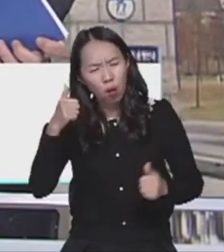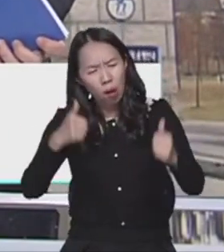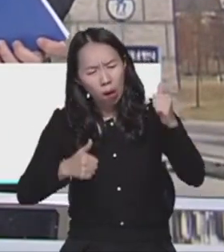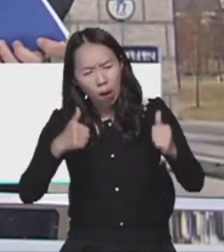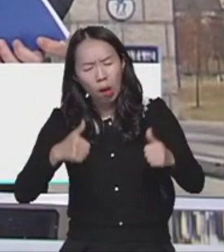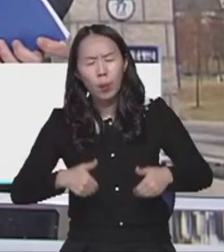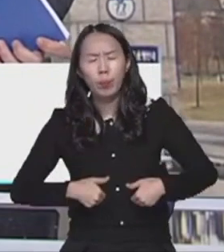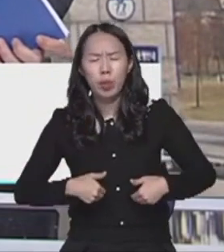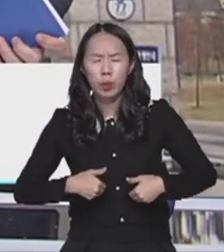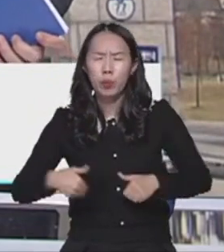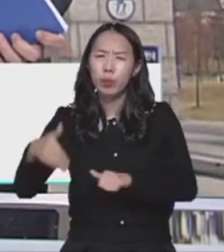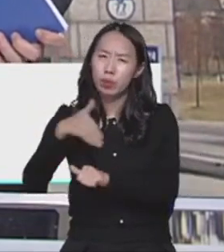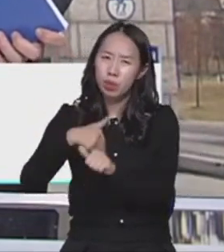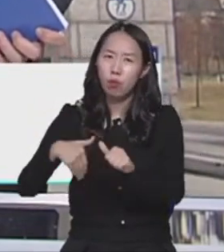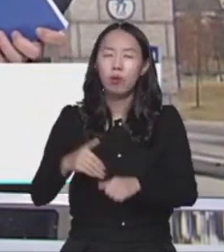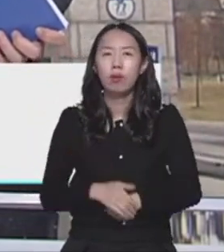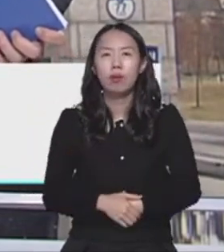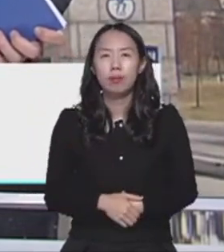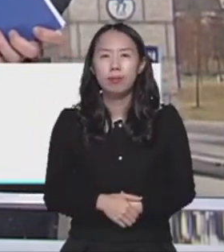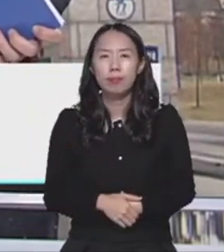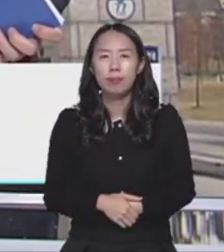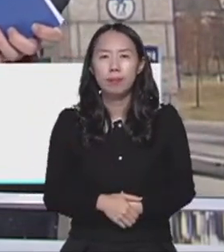놓였습니다이어서 정경원